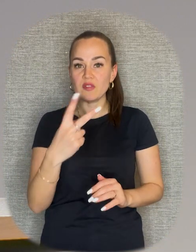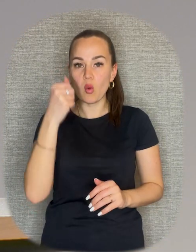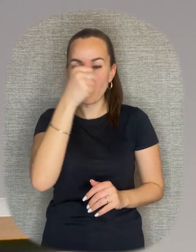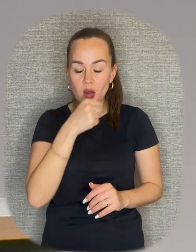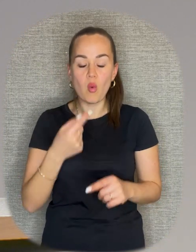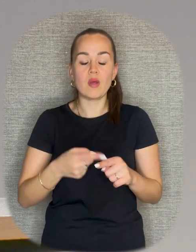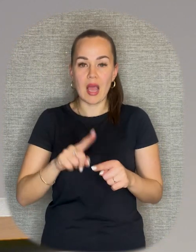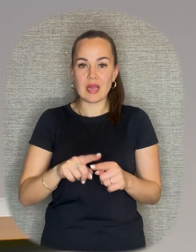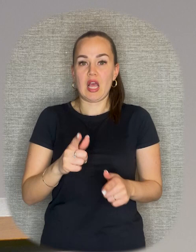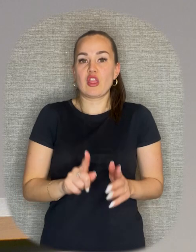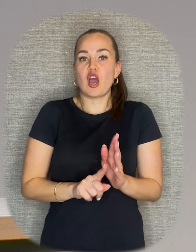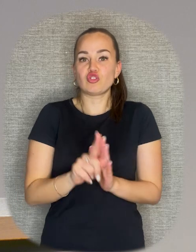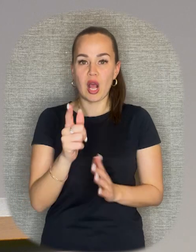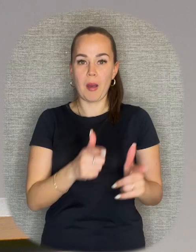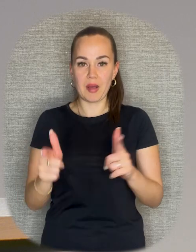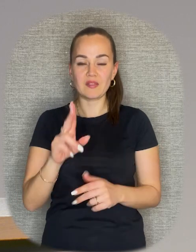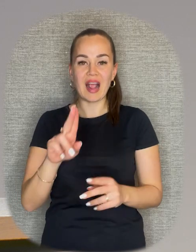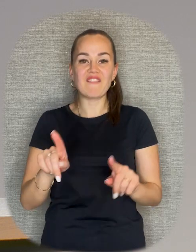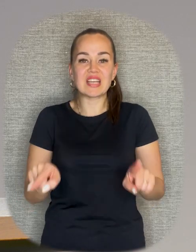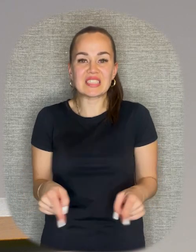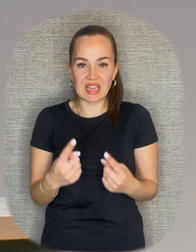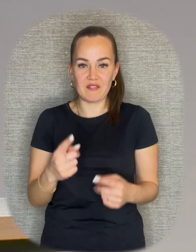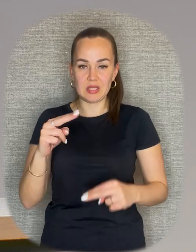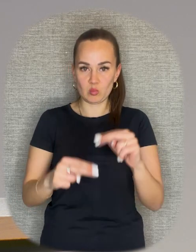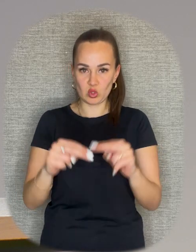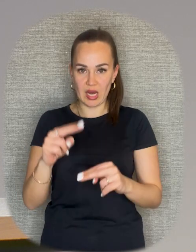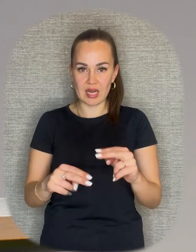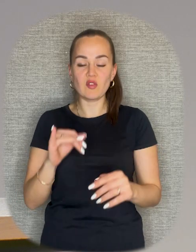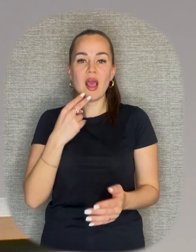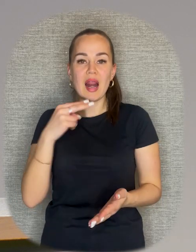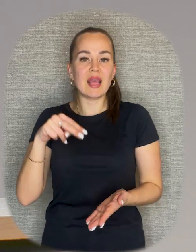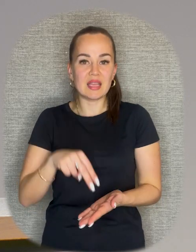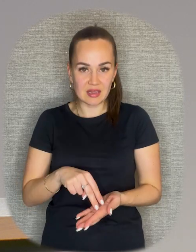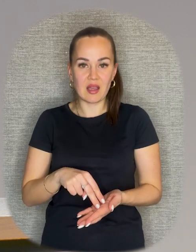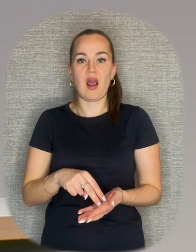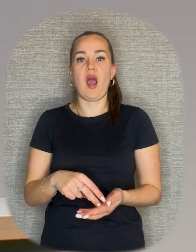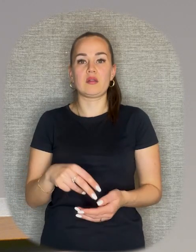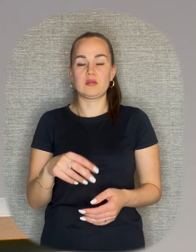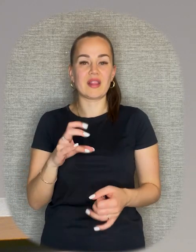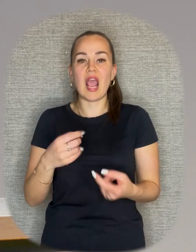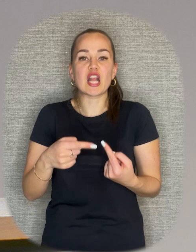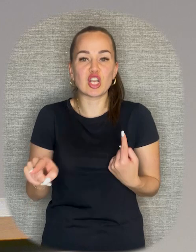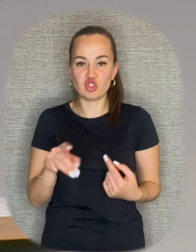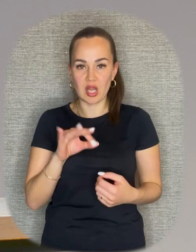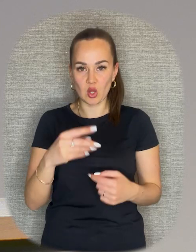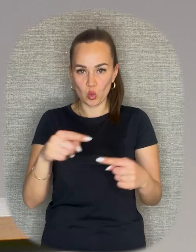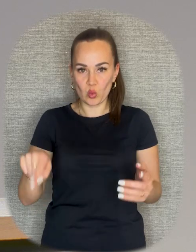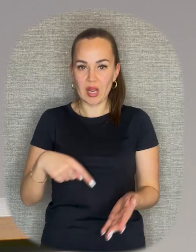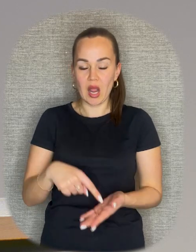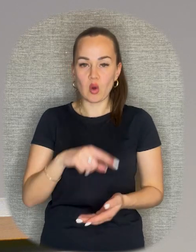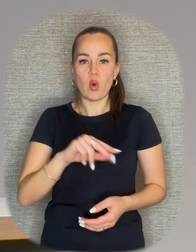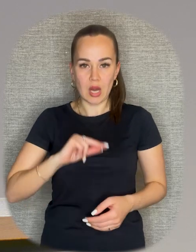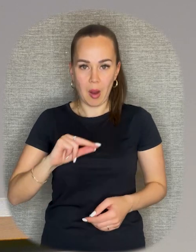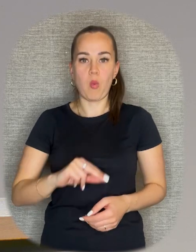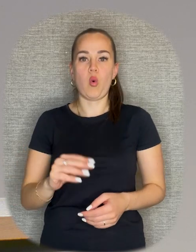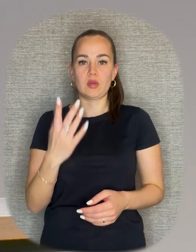начало сорок второго года - это и начало подготовки к восстановительно строительству и Ленинград не отличался в этом плане от других